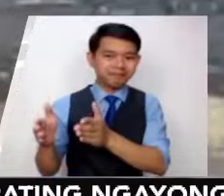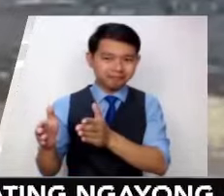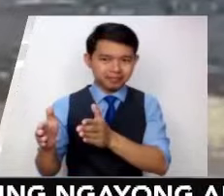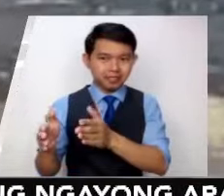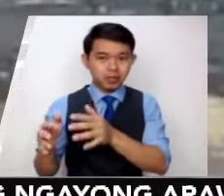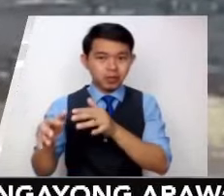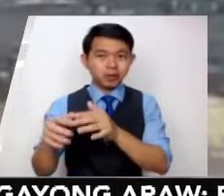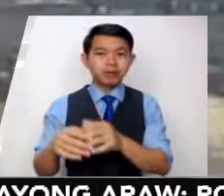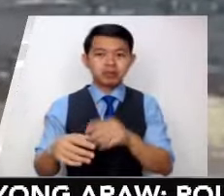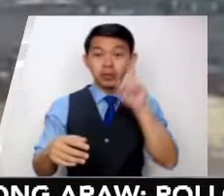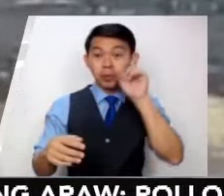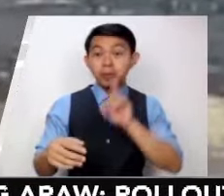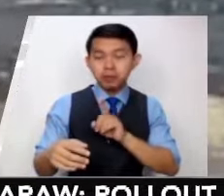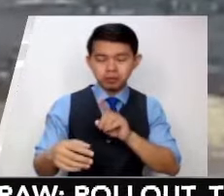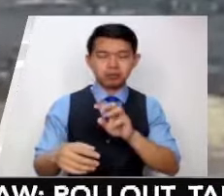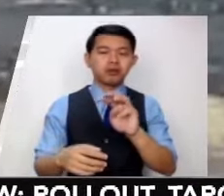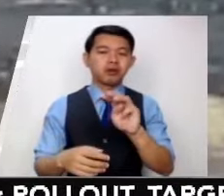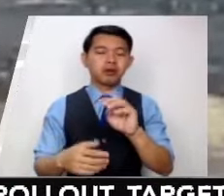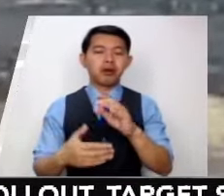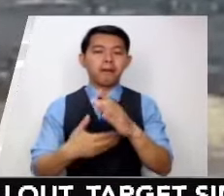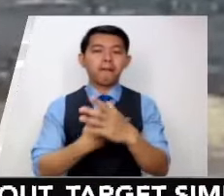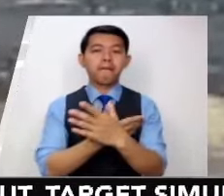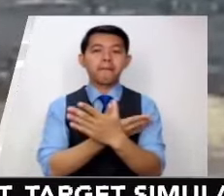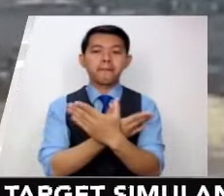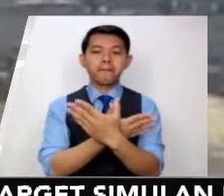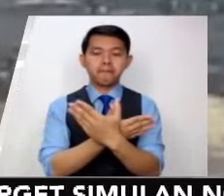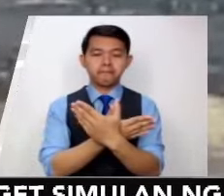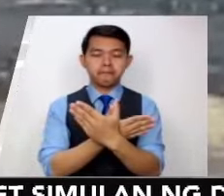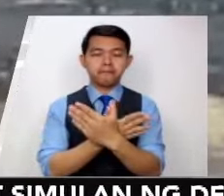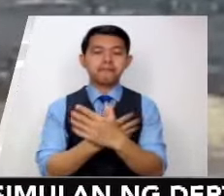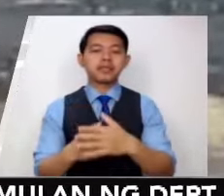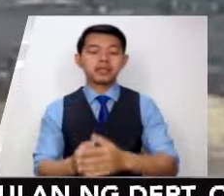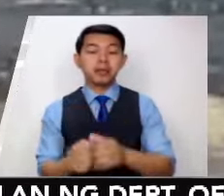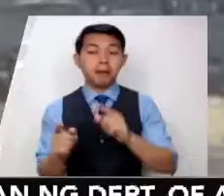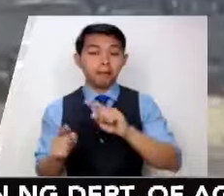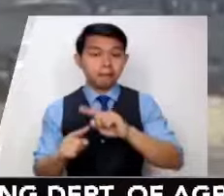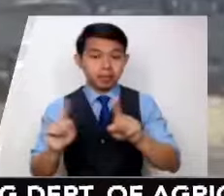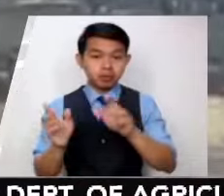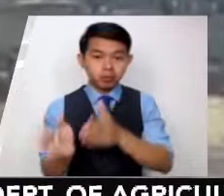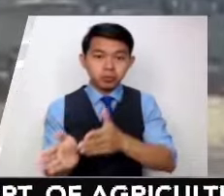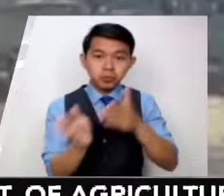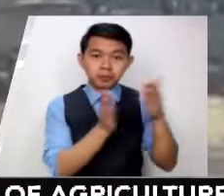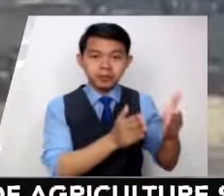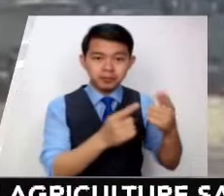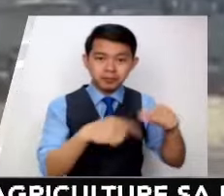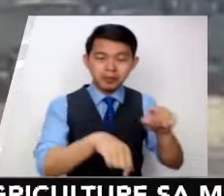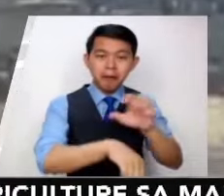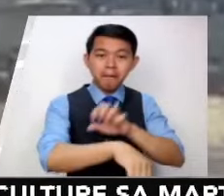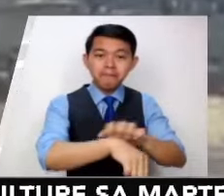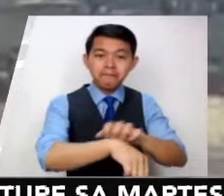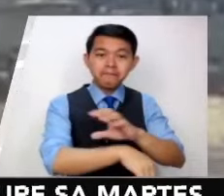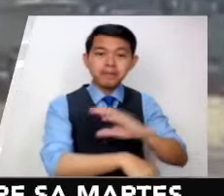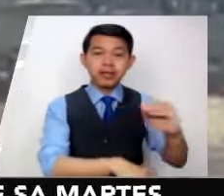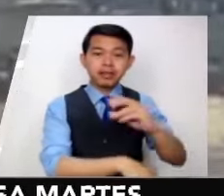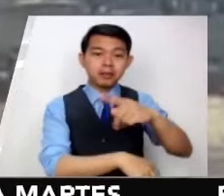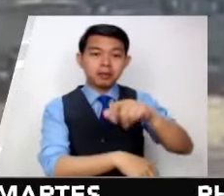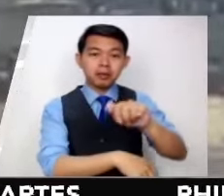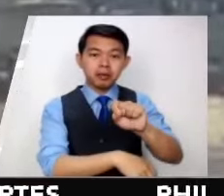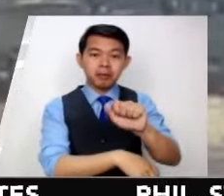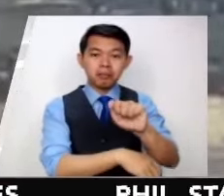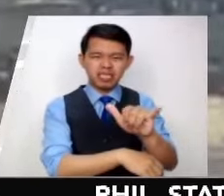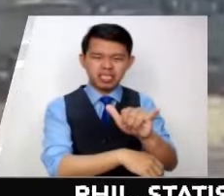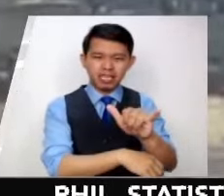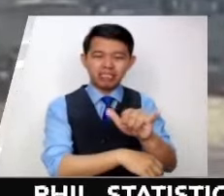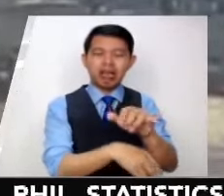ang ah daloy green and Golden po ang sitwasyon yung saka ng bahagi ng papuntang Makati City at Fay City Yan po yung medyo makapal na rin po yyung